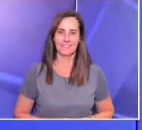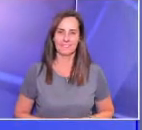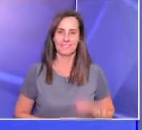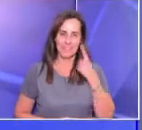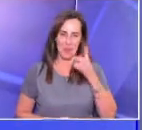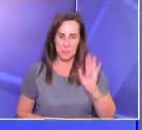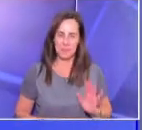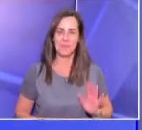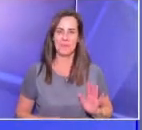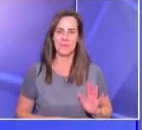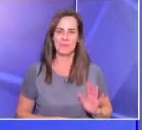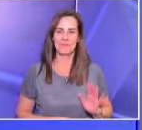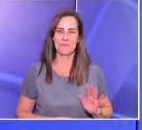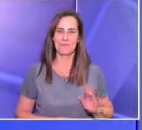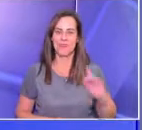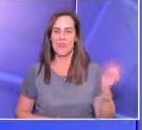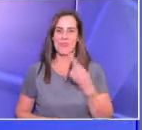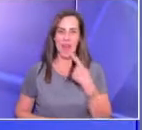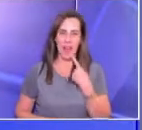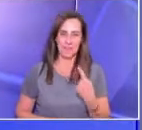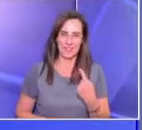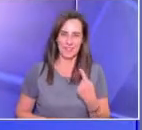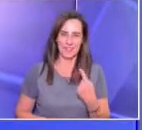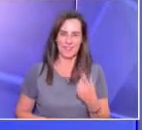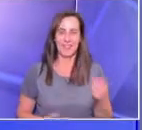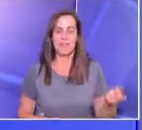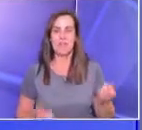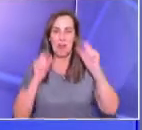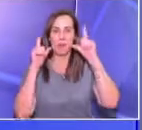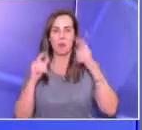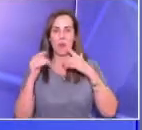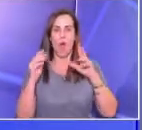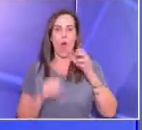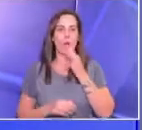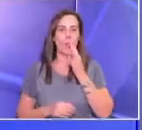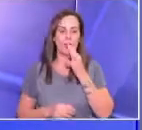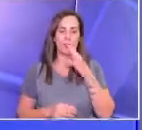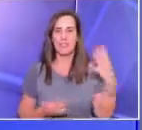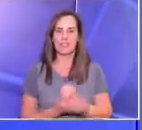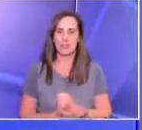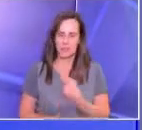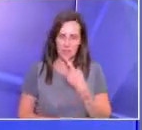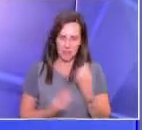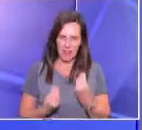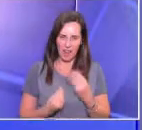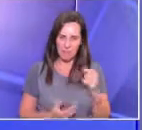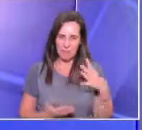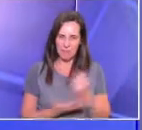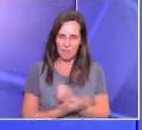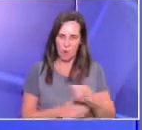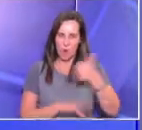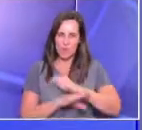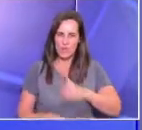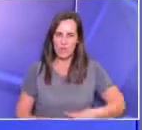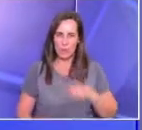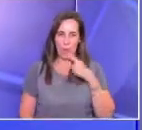תקשיבו, כולם אומרים, קמתי בבוקר וכולם אמרו, אופר ברקוביץ' ניצח. ואני אמרתי, רגע, אם הוא ניצח הוא ראש העירייה,